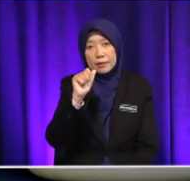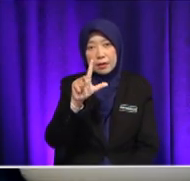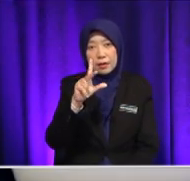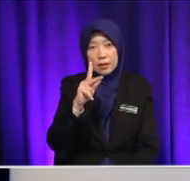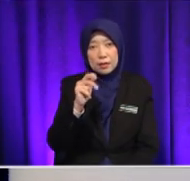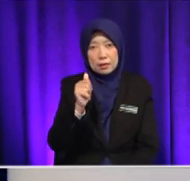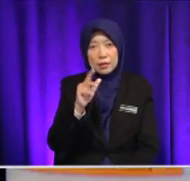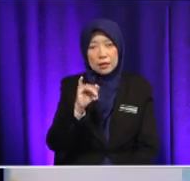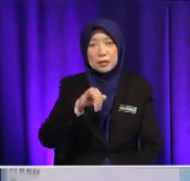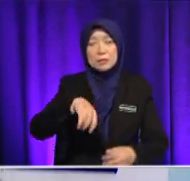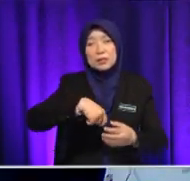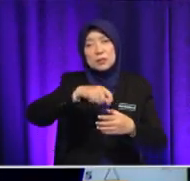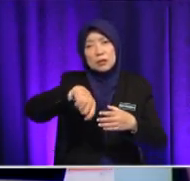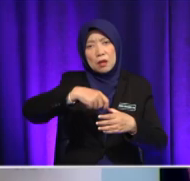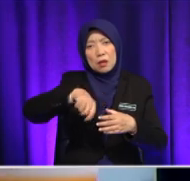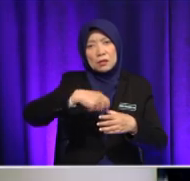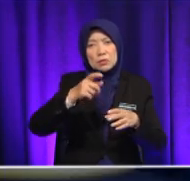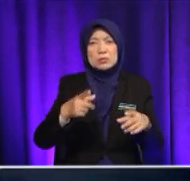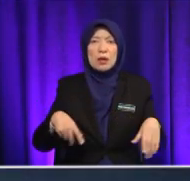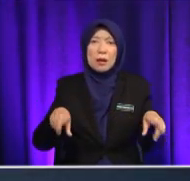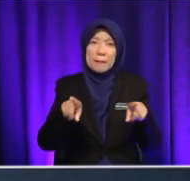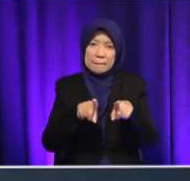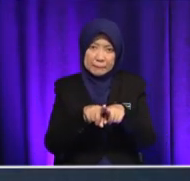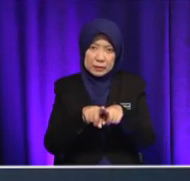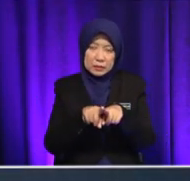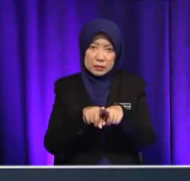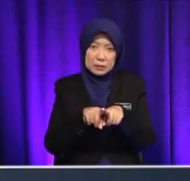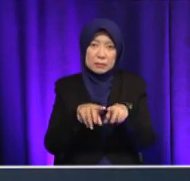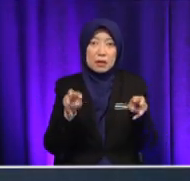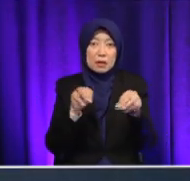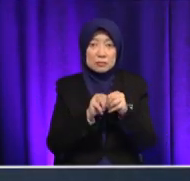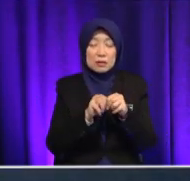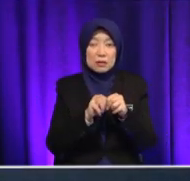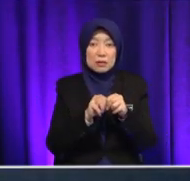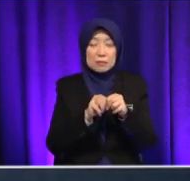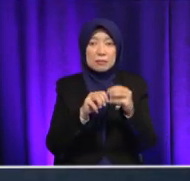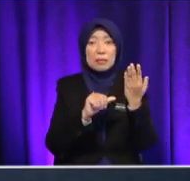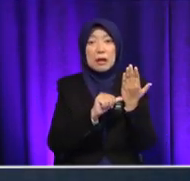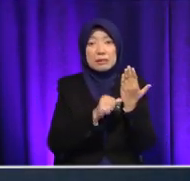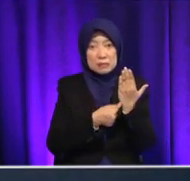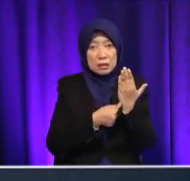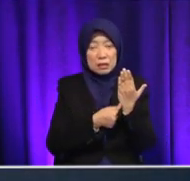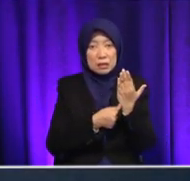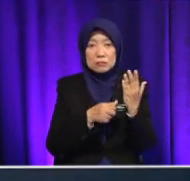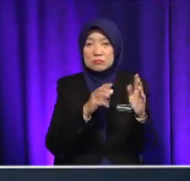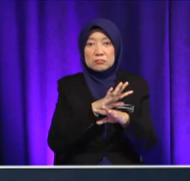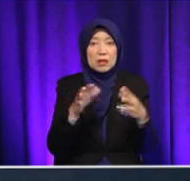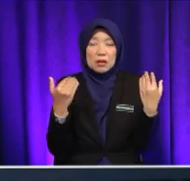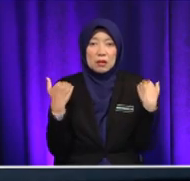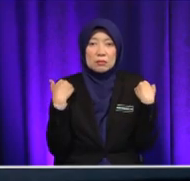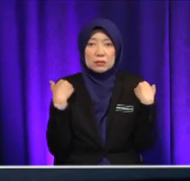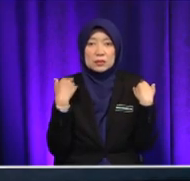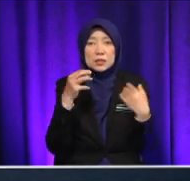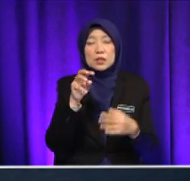kita kacau, dia sama seperti asal. Okey, maknanya dia tak menggumpal. Tidak menggumpal. Okey, baik.